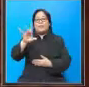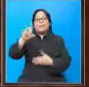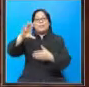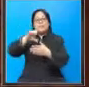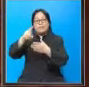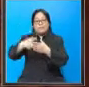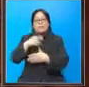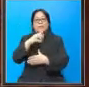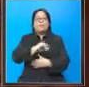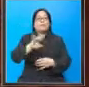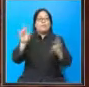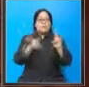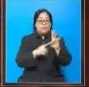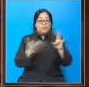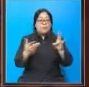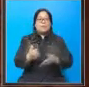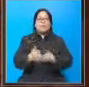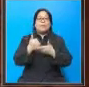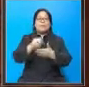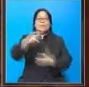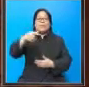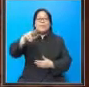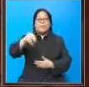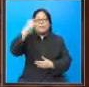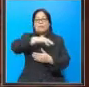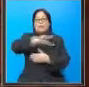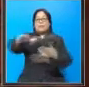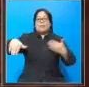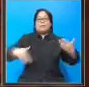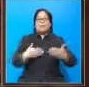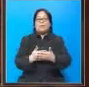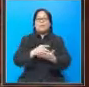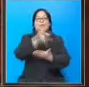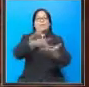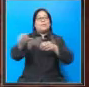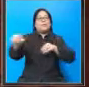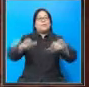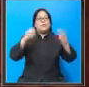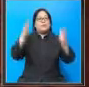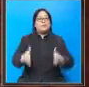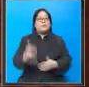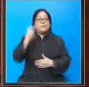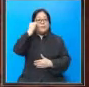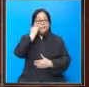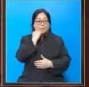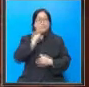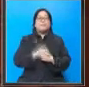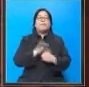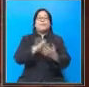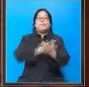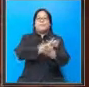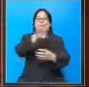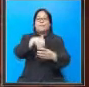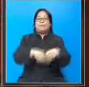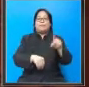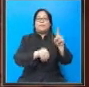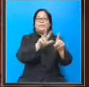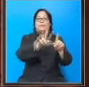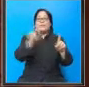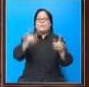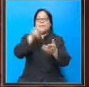800.000 bulan dan yang ketujuh aslinya ialah batuan prihatin kepada smoke kepada pulsa activity warga emas dimana melibatkan